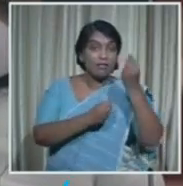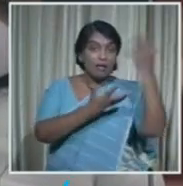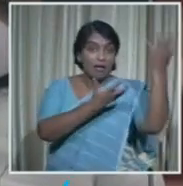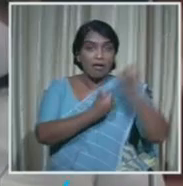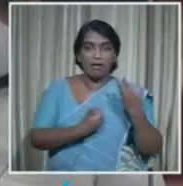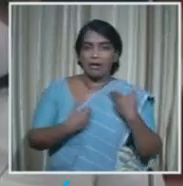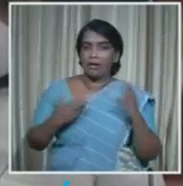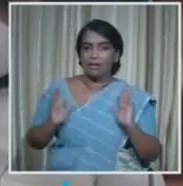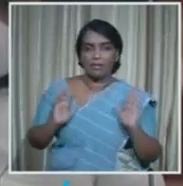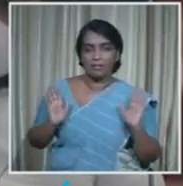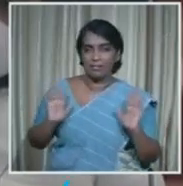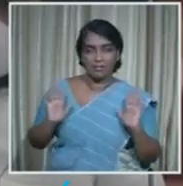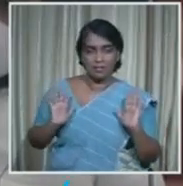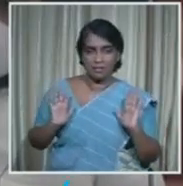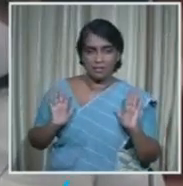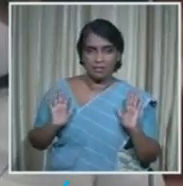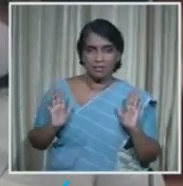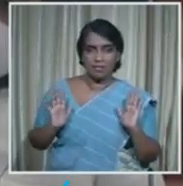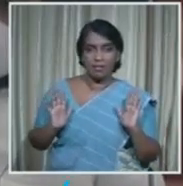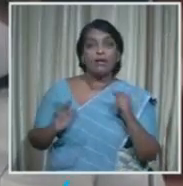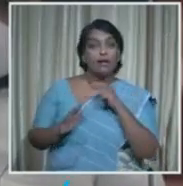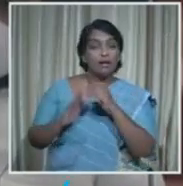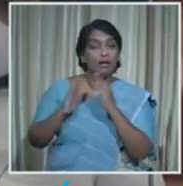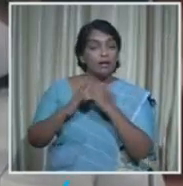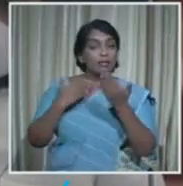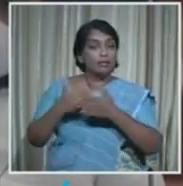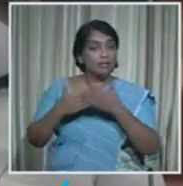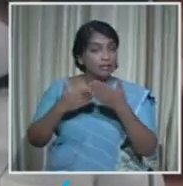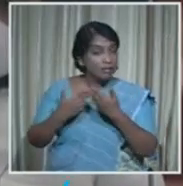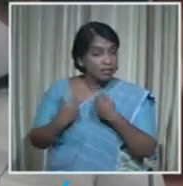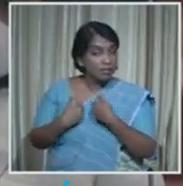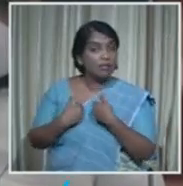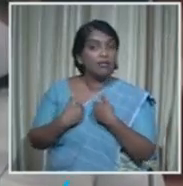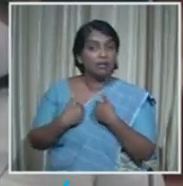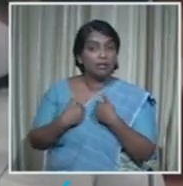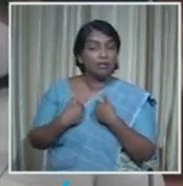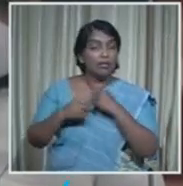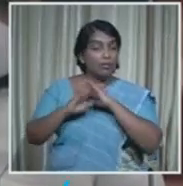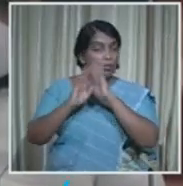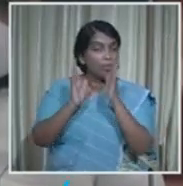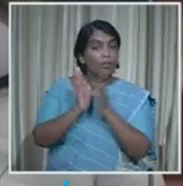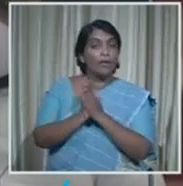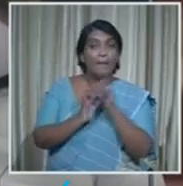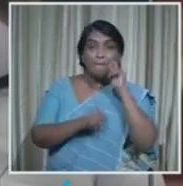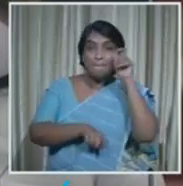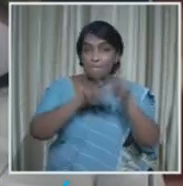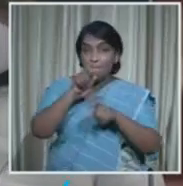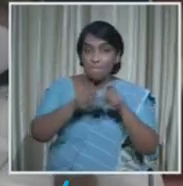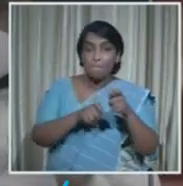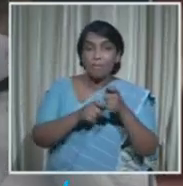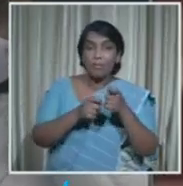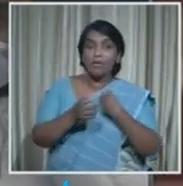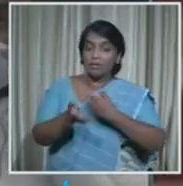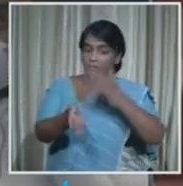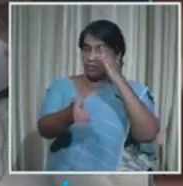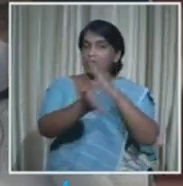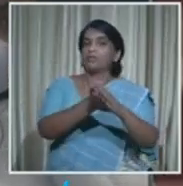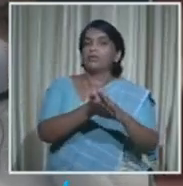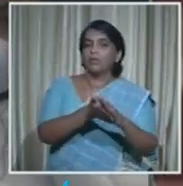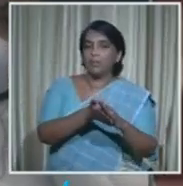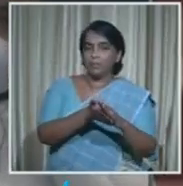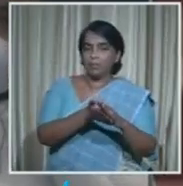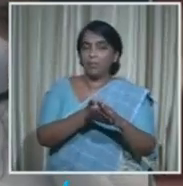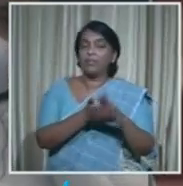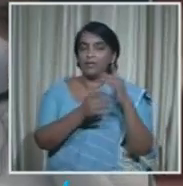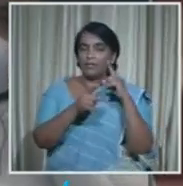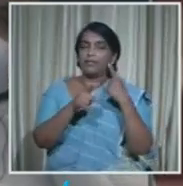නෙමෙයි. ඒ නිවස හදලා තියෙන්නේ සමස්ත මහජනතාවගේ ප්‍රයෝජනෙ උදෙසා